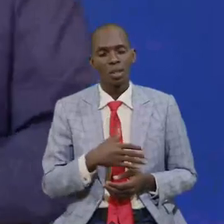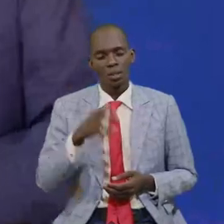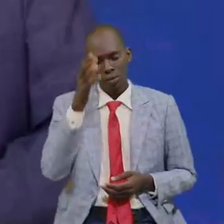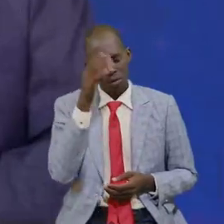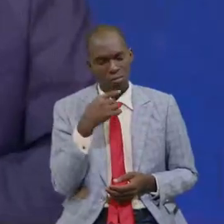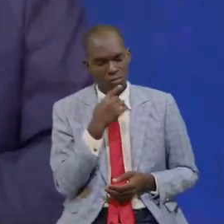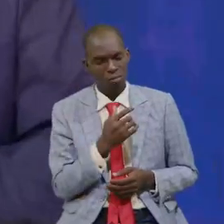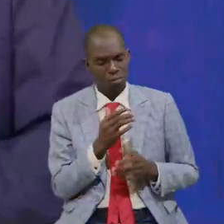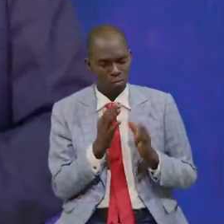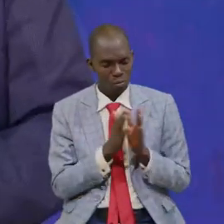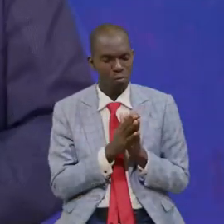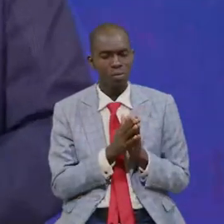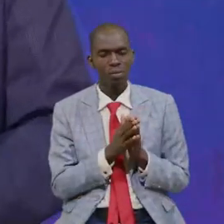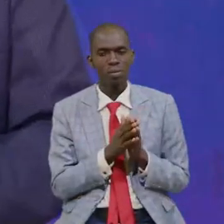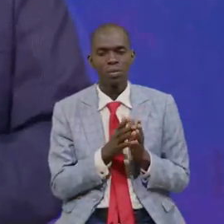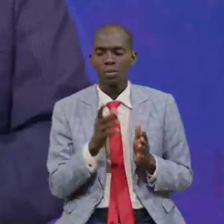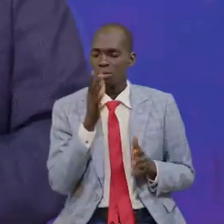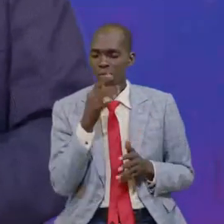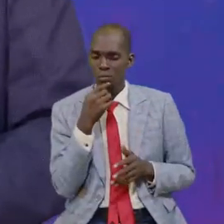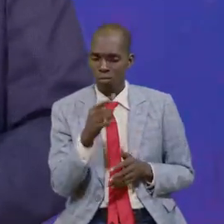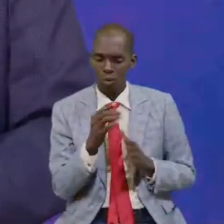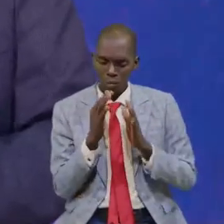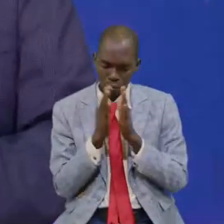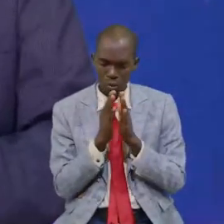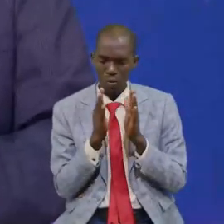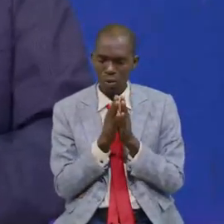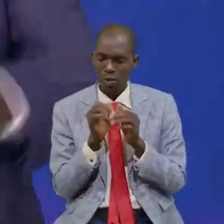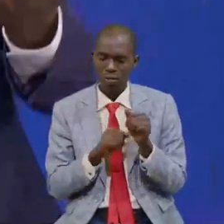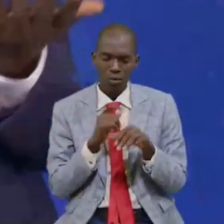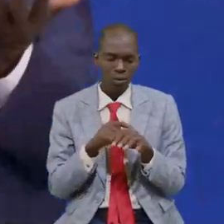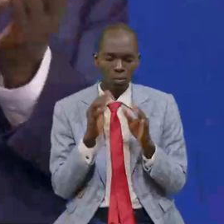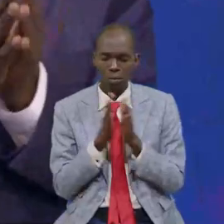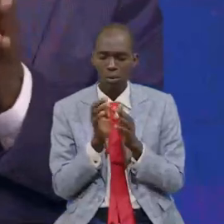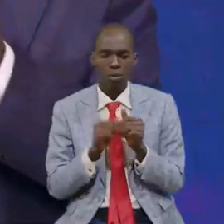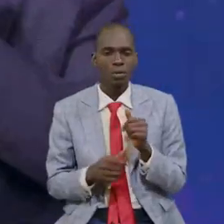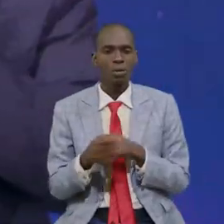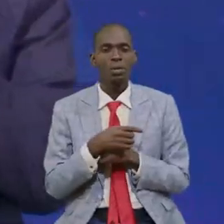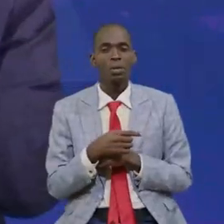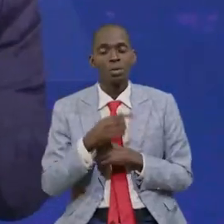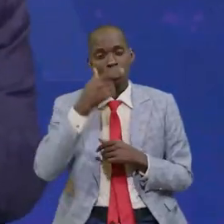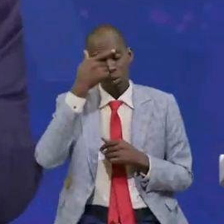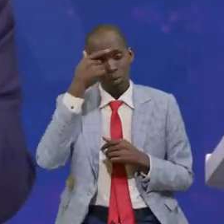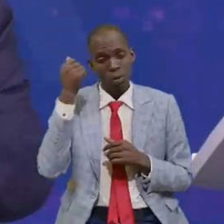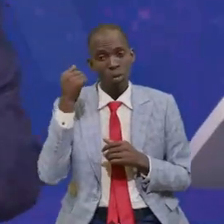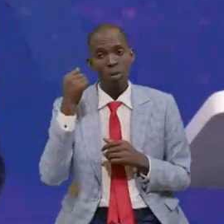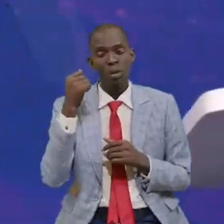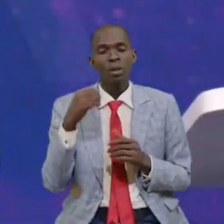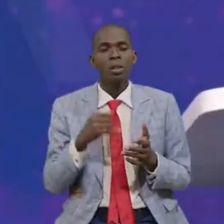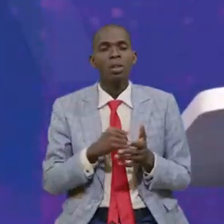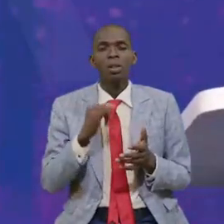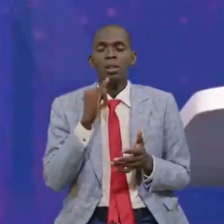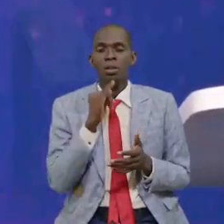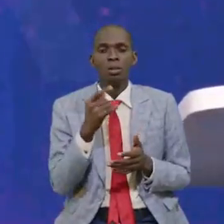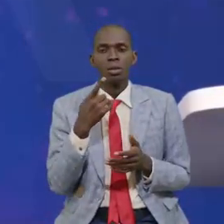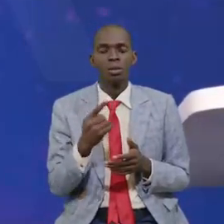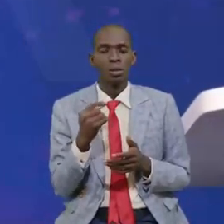prie. Maman dit prie. Prie chaque jour, prie chaque jour. Parce que c'est dans la prière